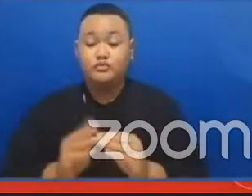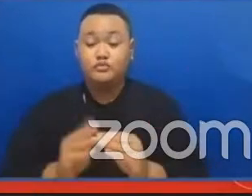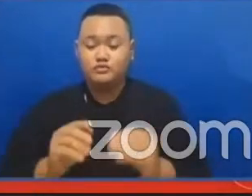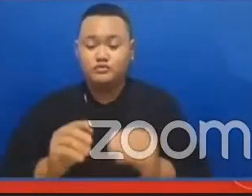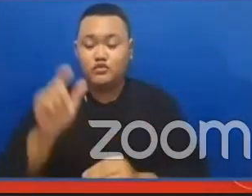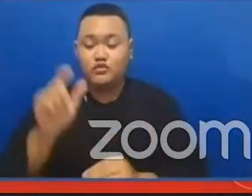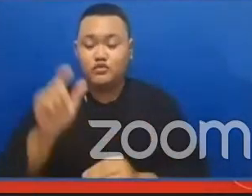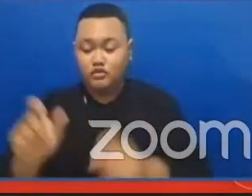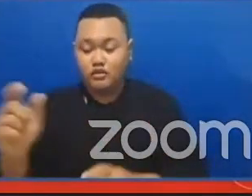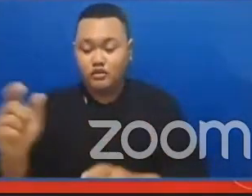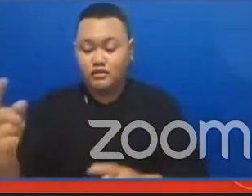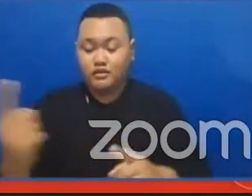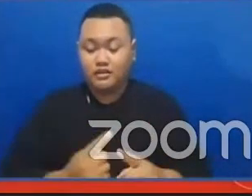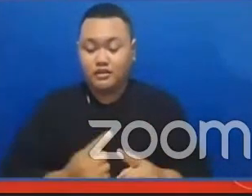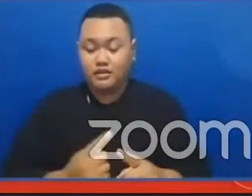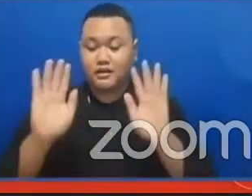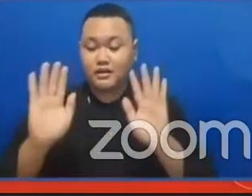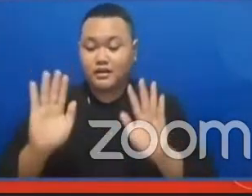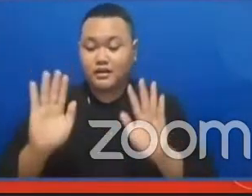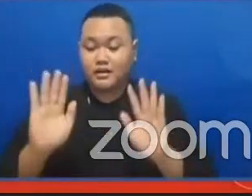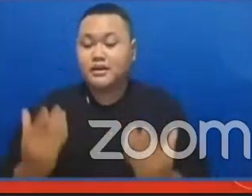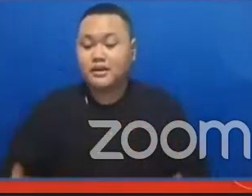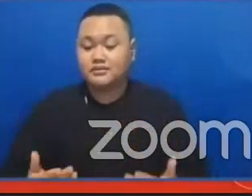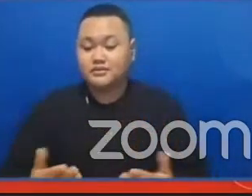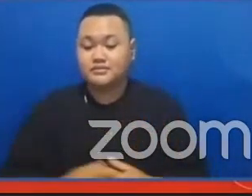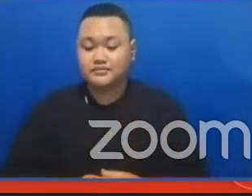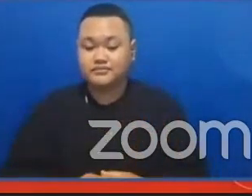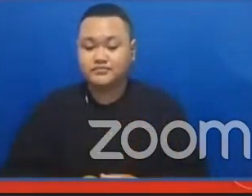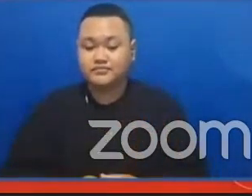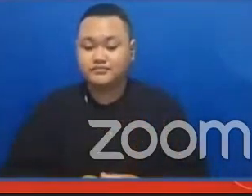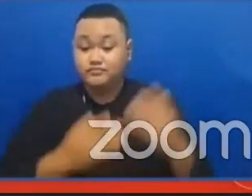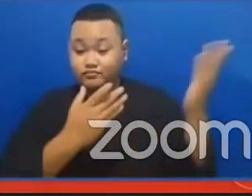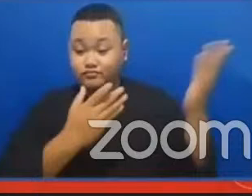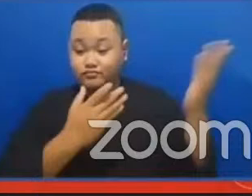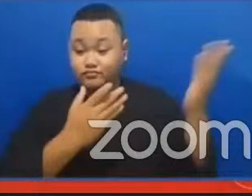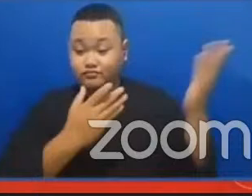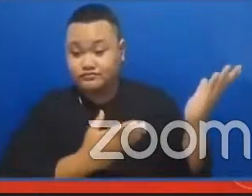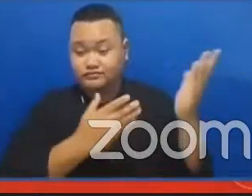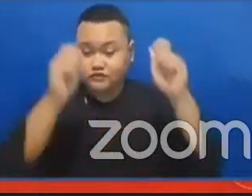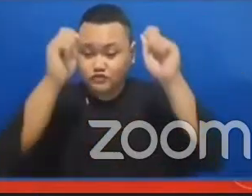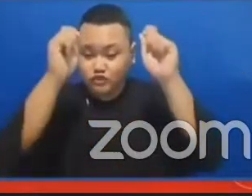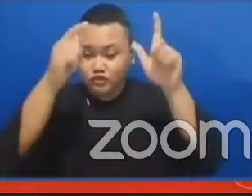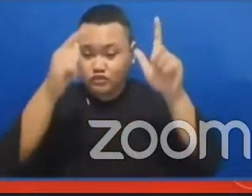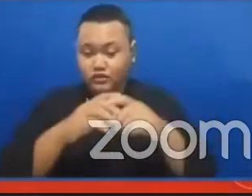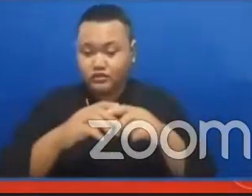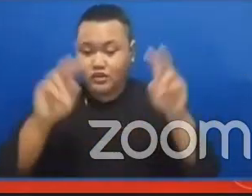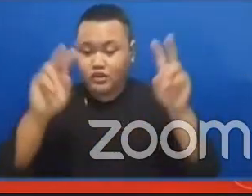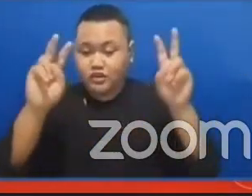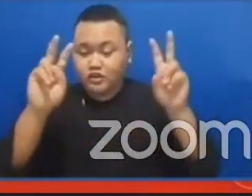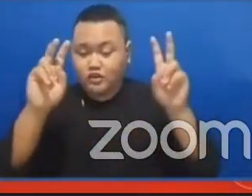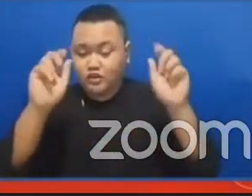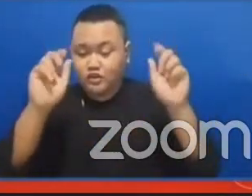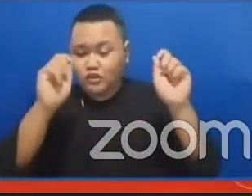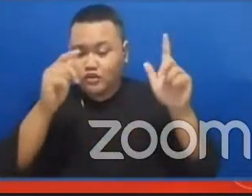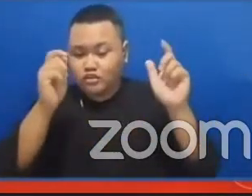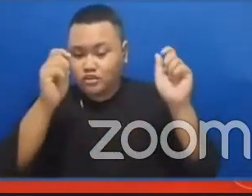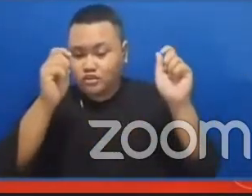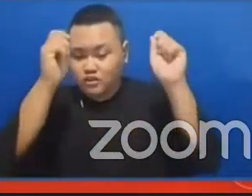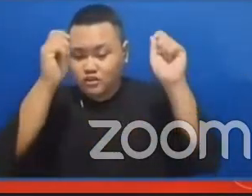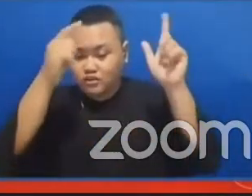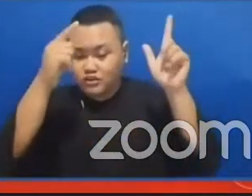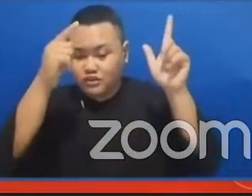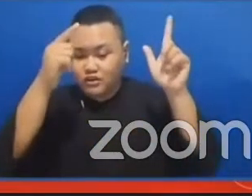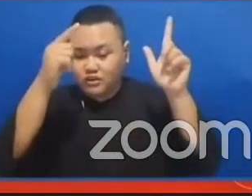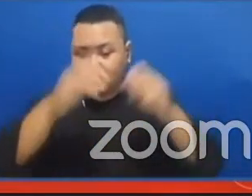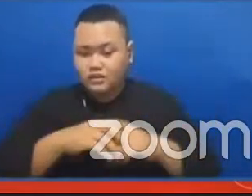kemarin. Nah, kemudian kalau kontennya sendiri ada berapa? Ini Bapak Ibu. Nah, ini konten yang kami miliki, ya. Jadi yang sudah